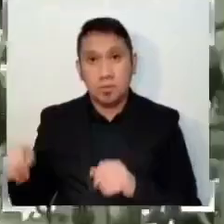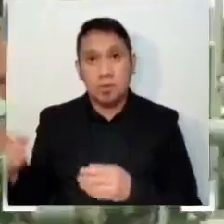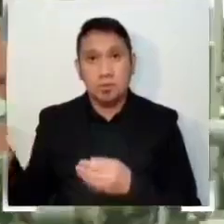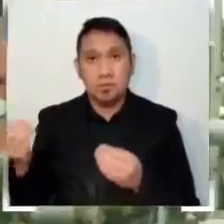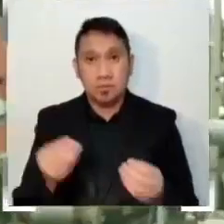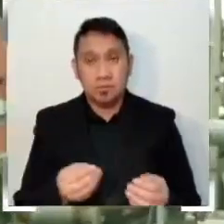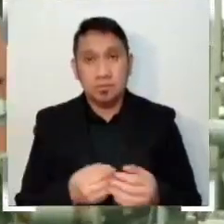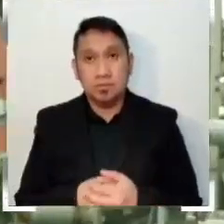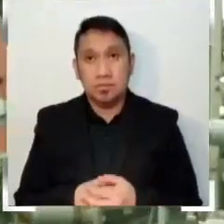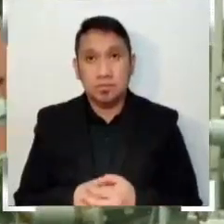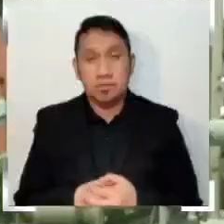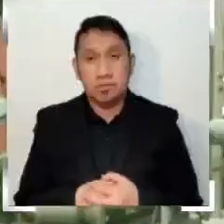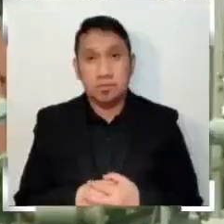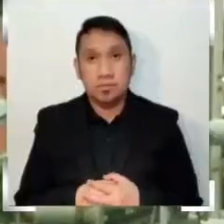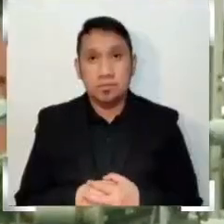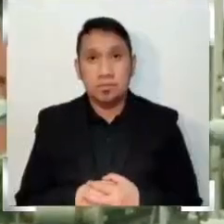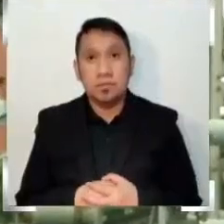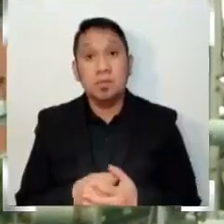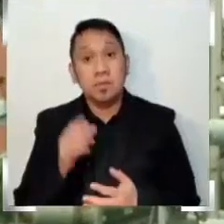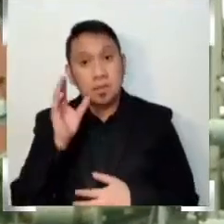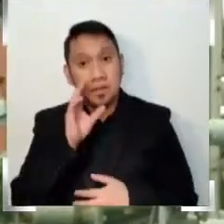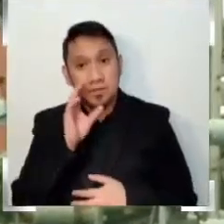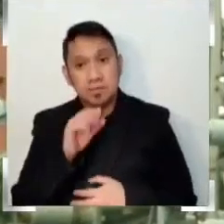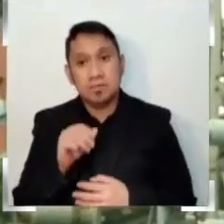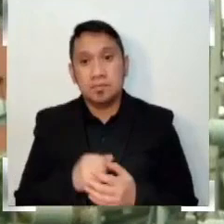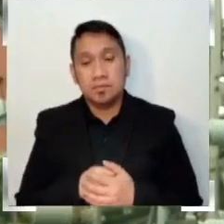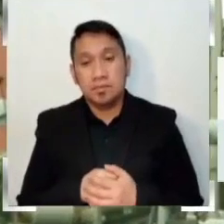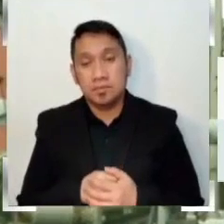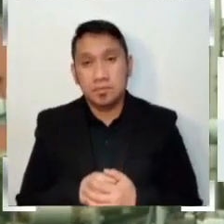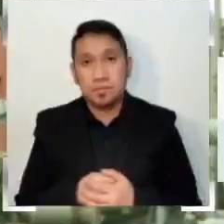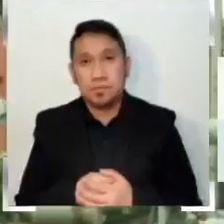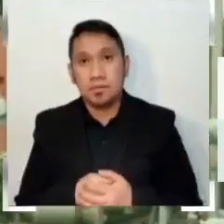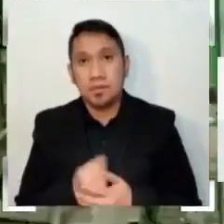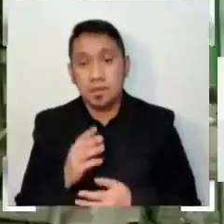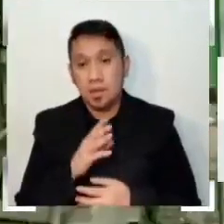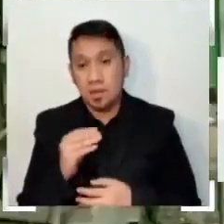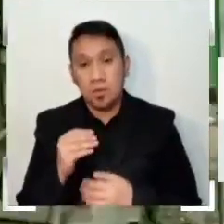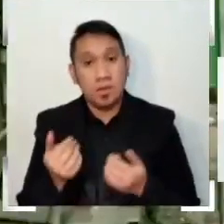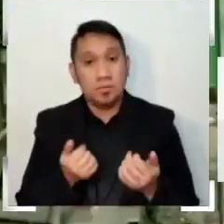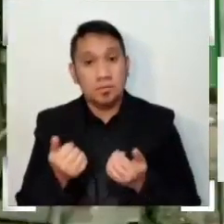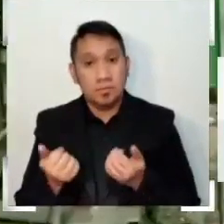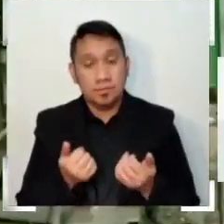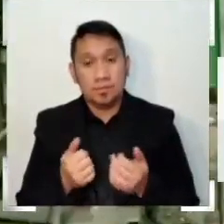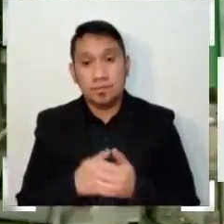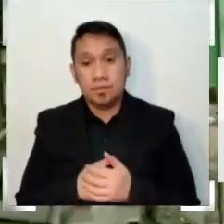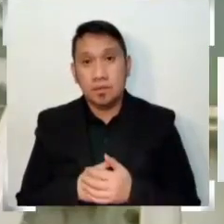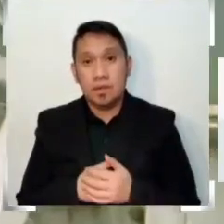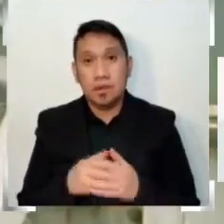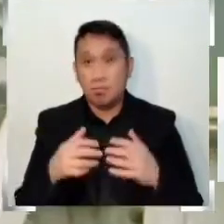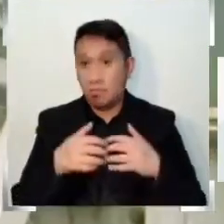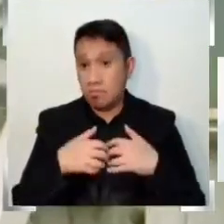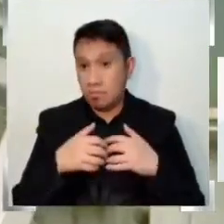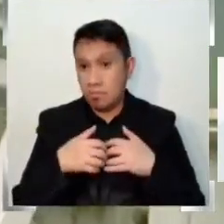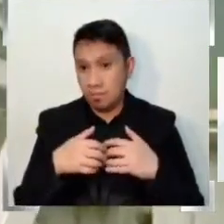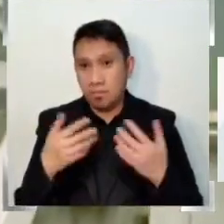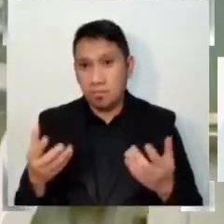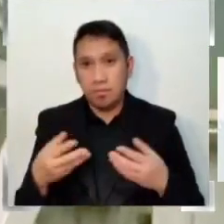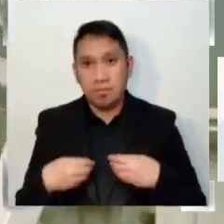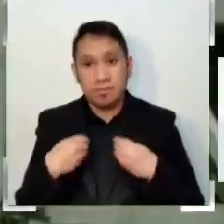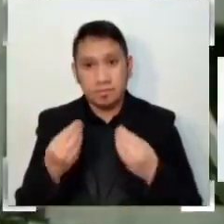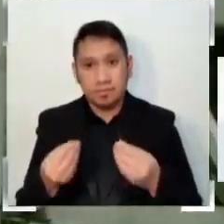Occidental. Nakahanap daw ang National Electrification Administration ng siyang generator para makapagbigay ng